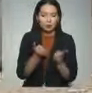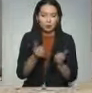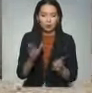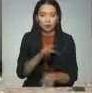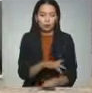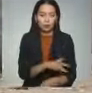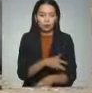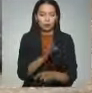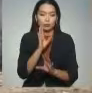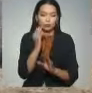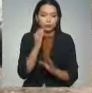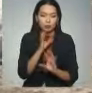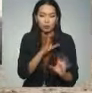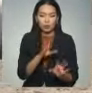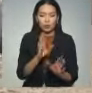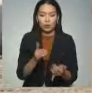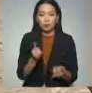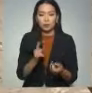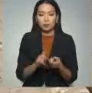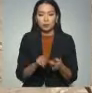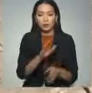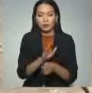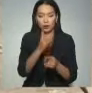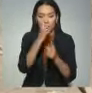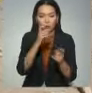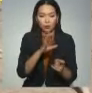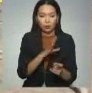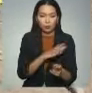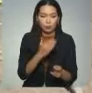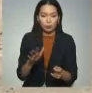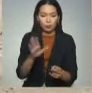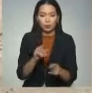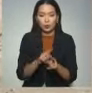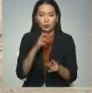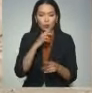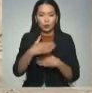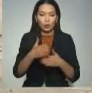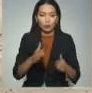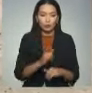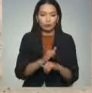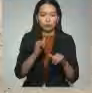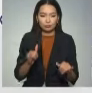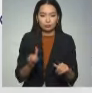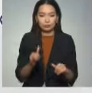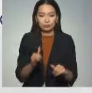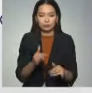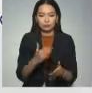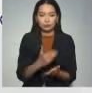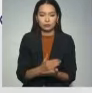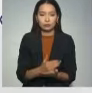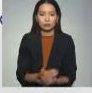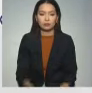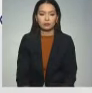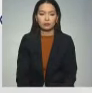қызмет көрсетілмек. Тиісті ведомство өкілдері осылай дейді. Сондай-ақ шағын шаһардағы қоқыс жәшігін көбейту қолға алынған. Всего в